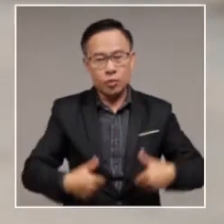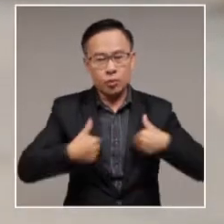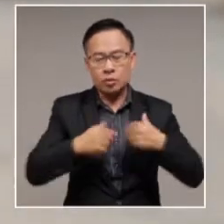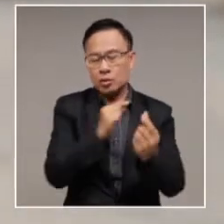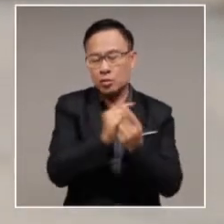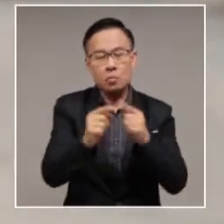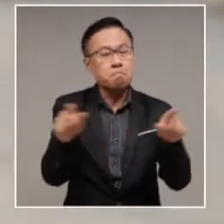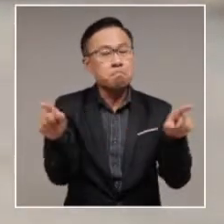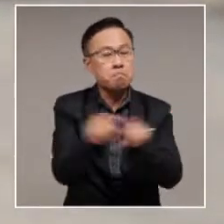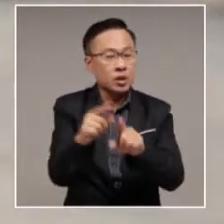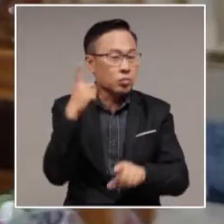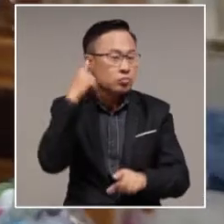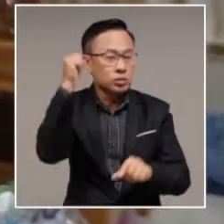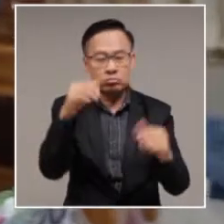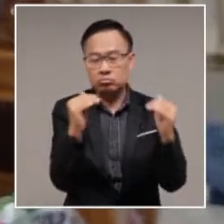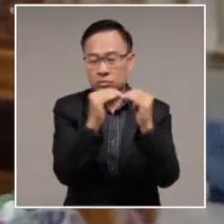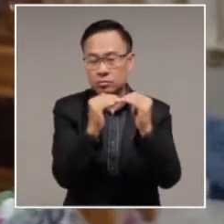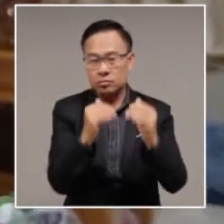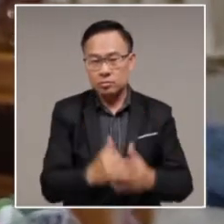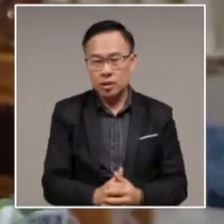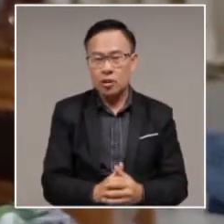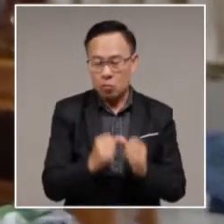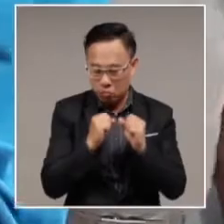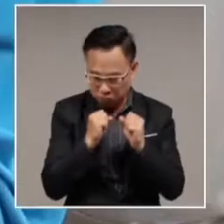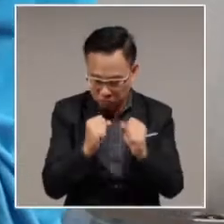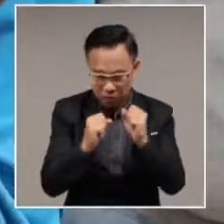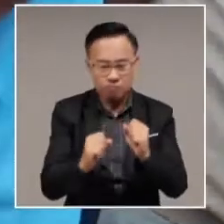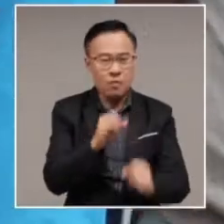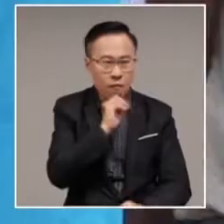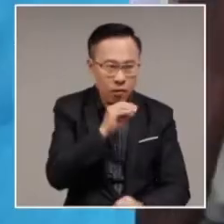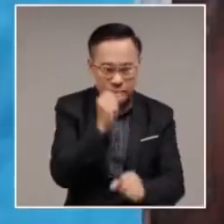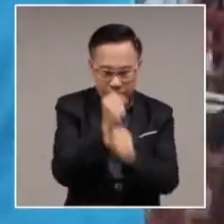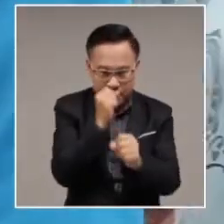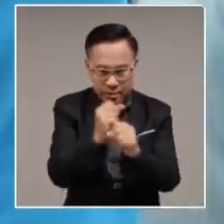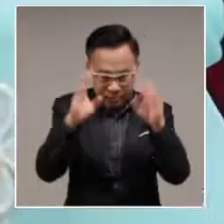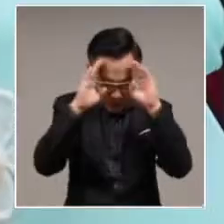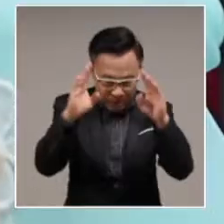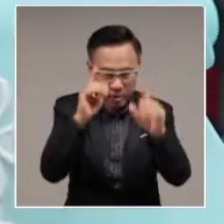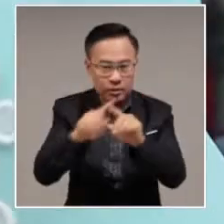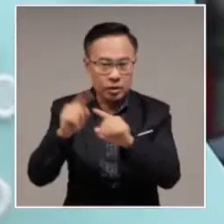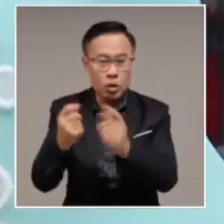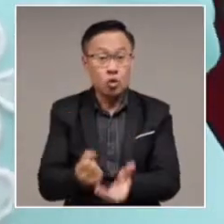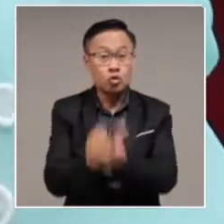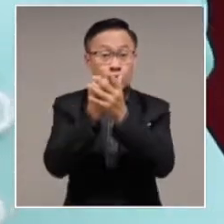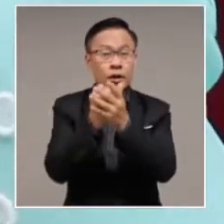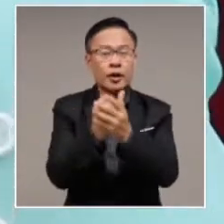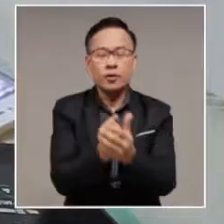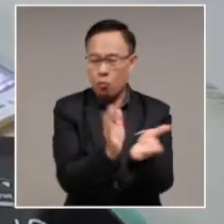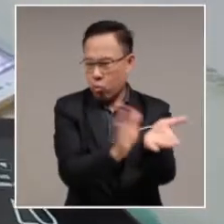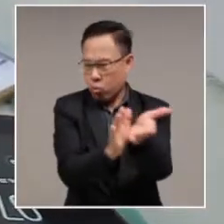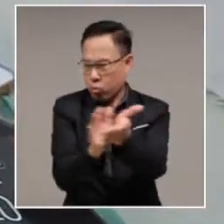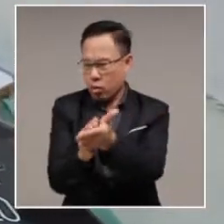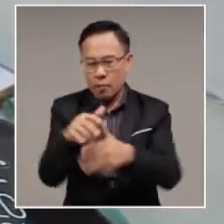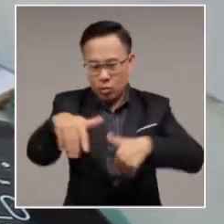มได้ไม่ต่างกับคนปกติทั่วไปความขยันหมั่นเพียรมุ่งมั่นตั้งใจทำงานส่งผลให้เธอได้รับคำช